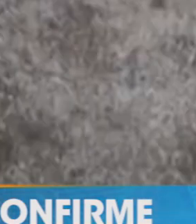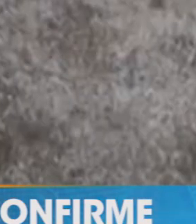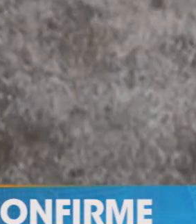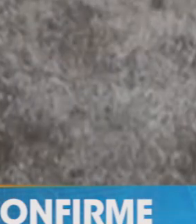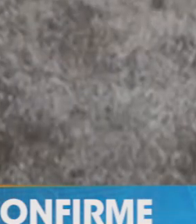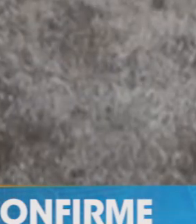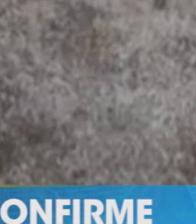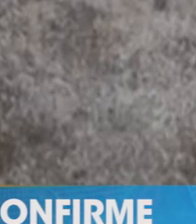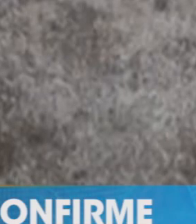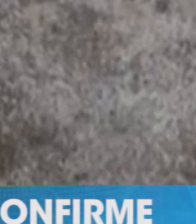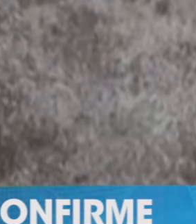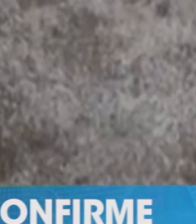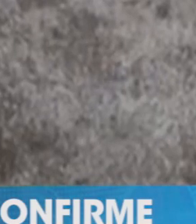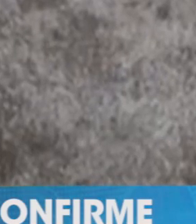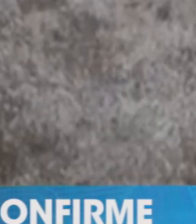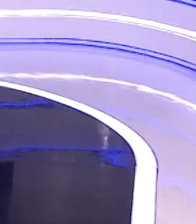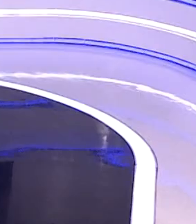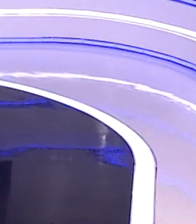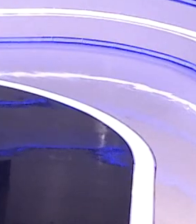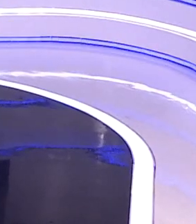les résultats provisoires.